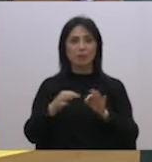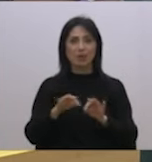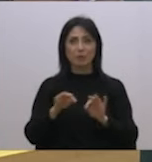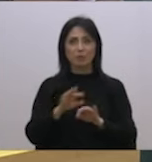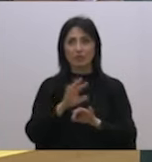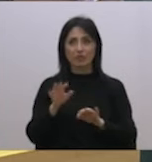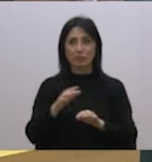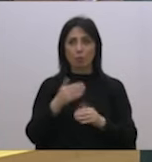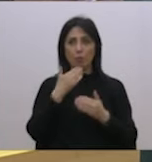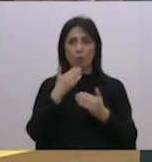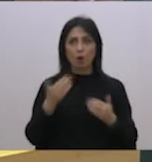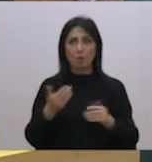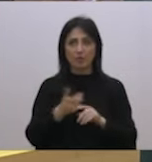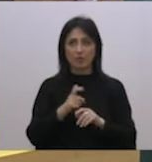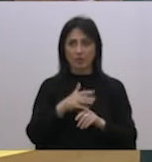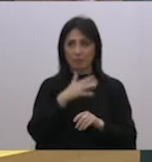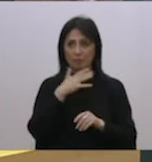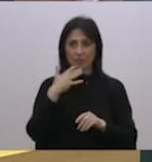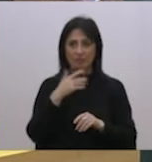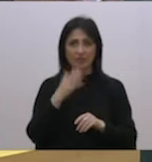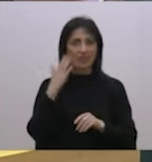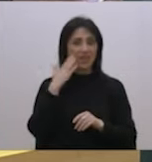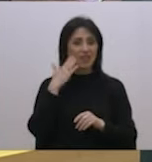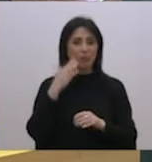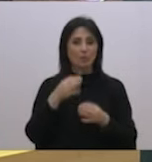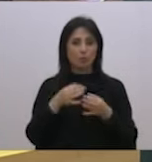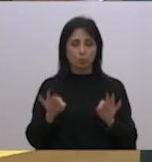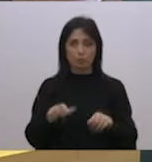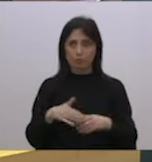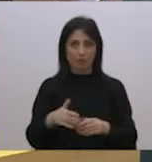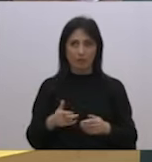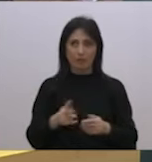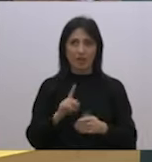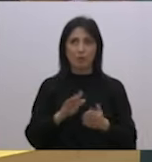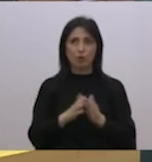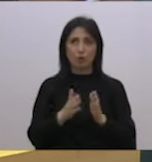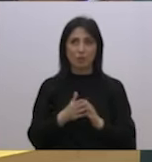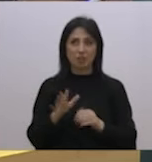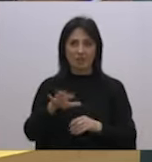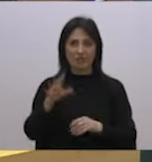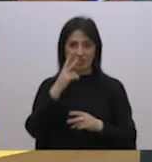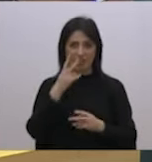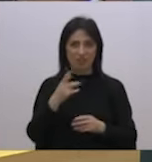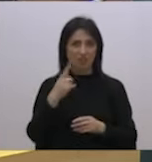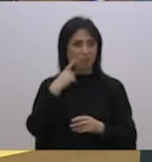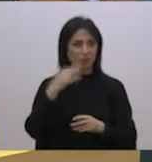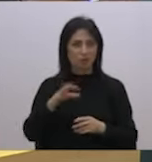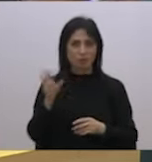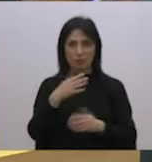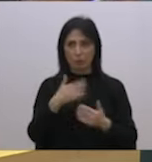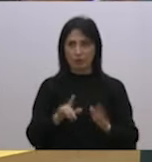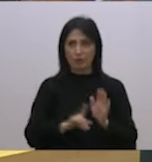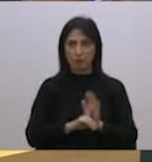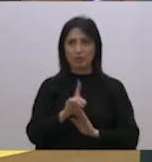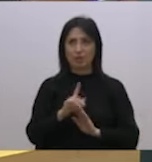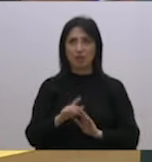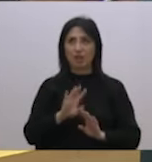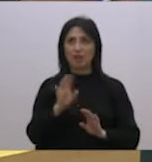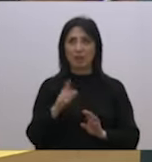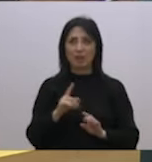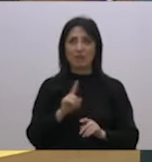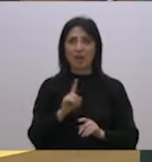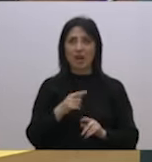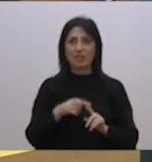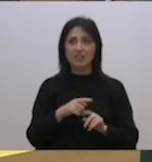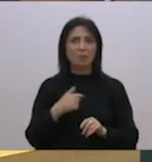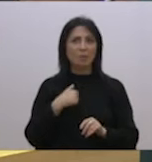scola pe da, bolos, ძალიან ბევრი ნამუსის განაც განთავისუფლდა და რა რამდგომარეობაში აქვს ქვეყანა ყველა ხედავ. Მაგრამ ყველა ერიდებით